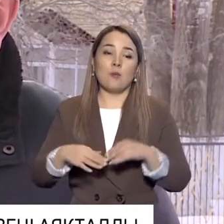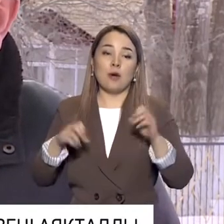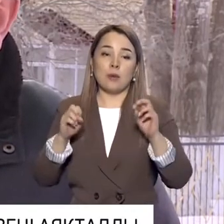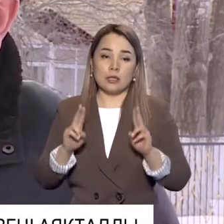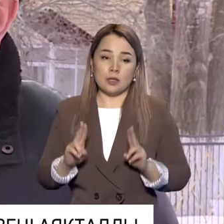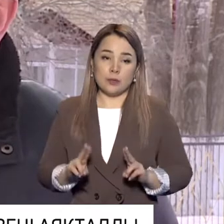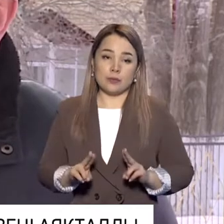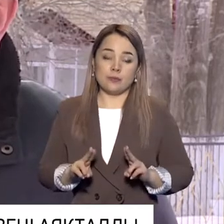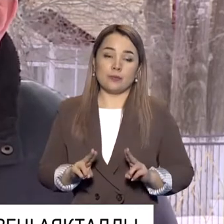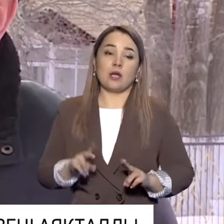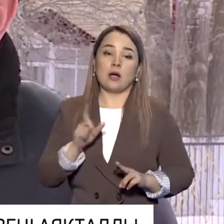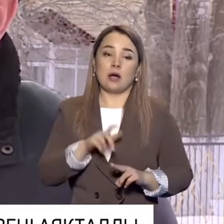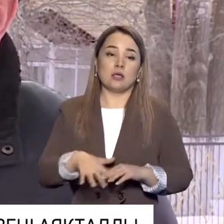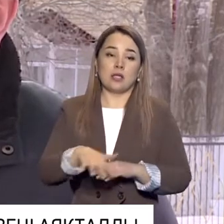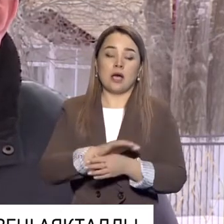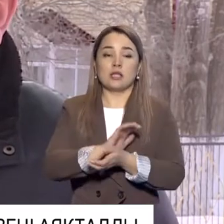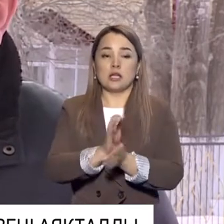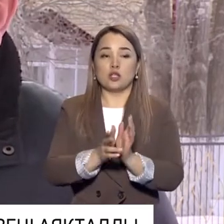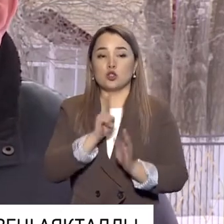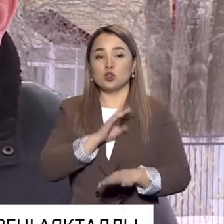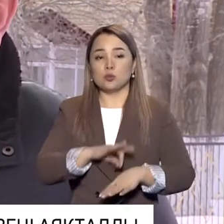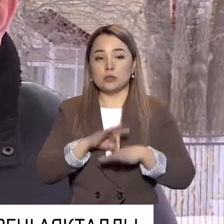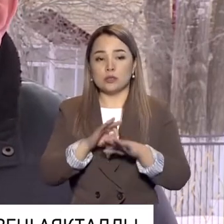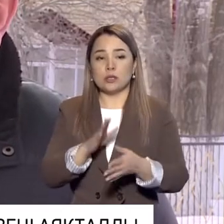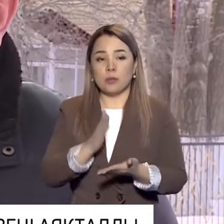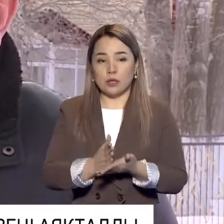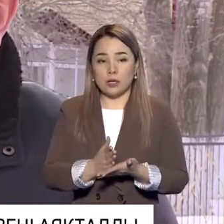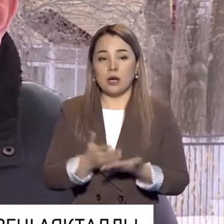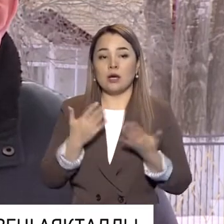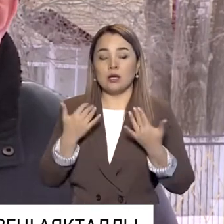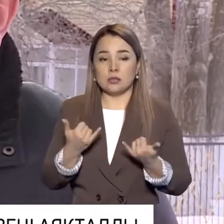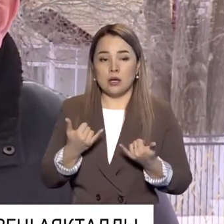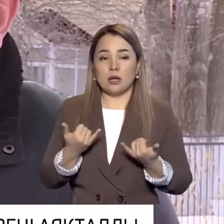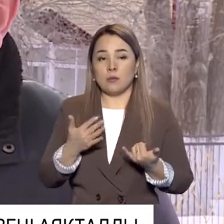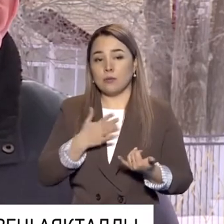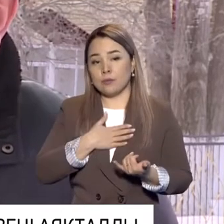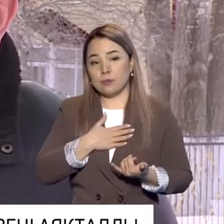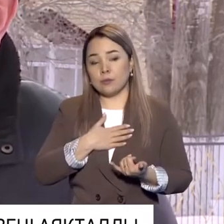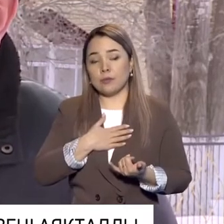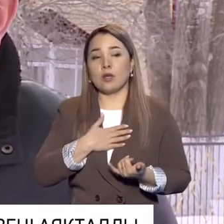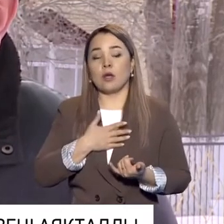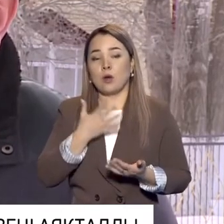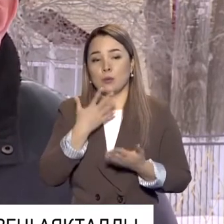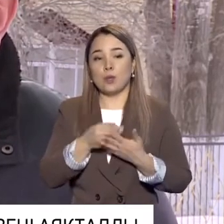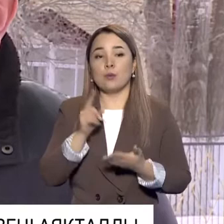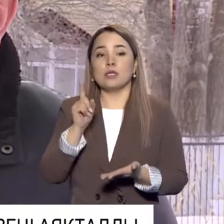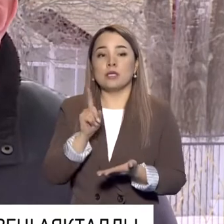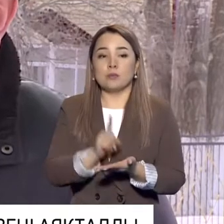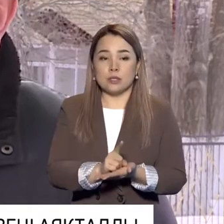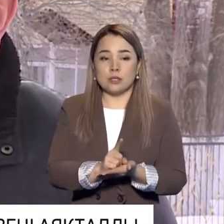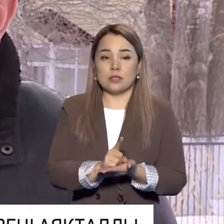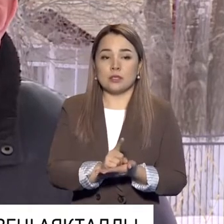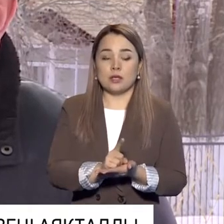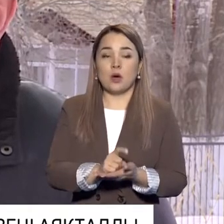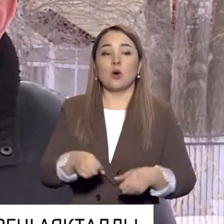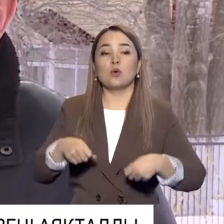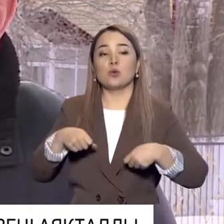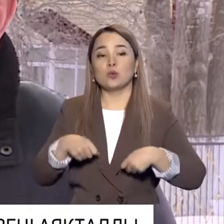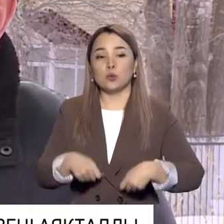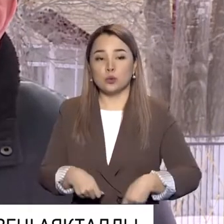мамандармен, халықпен тығыз қатынас жұмыстар жүргізіп жатырмыз. Бұл жерде біздің міндетіміз